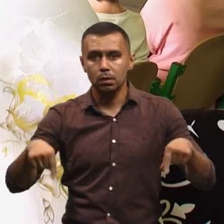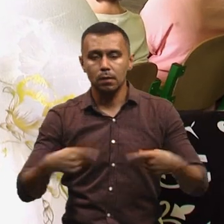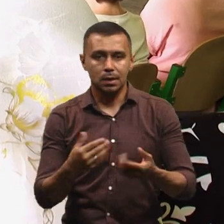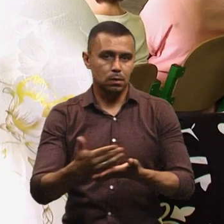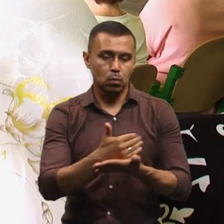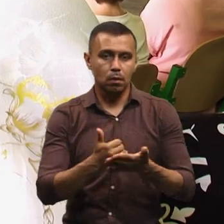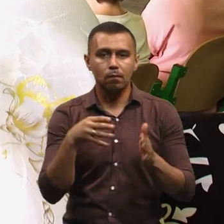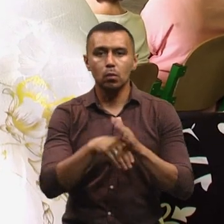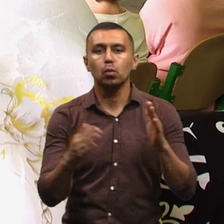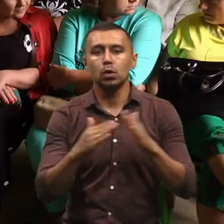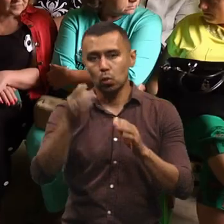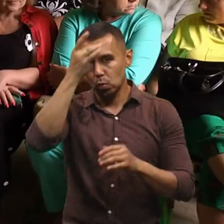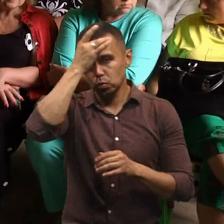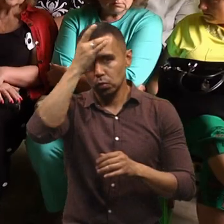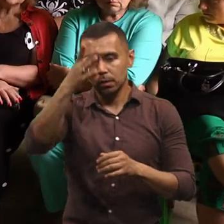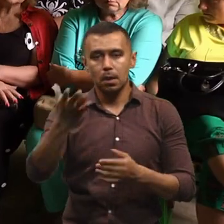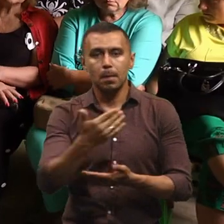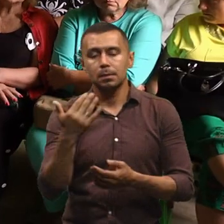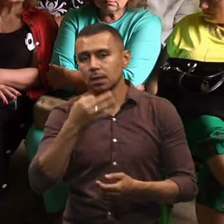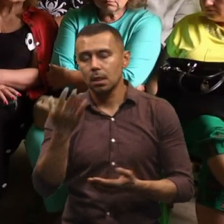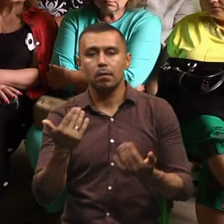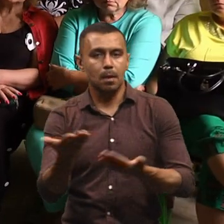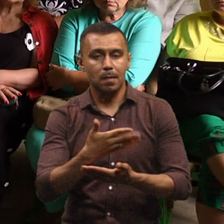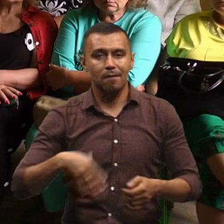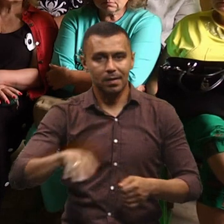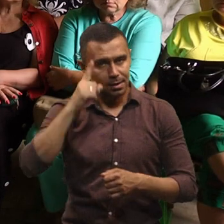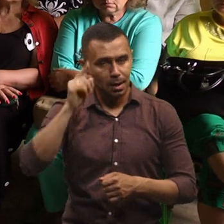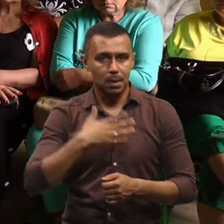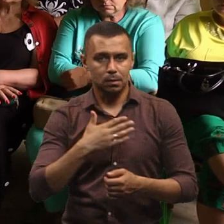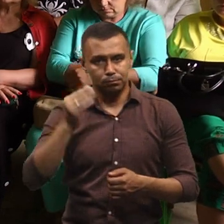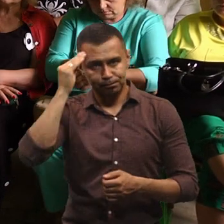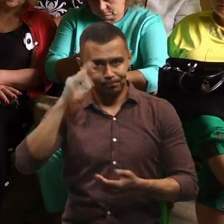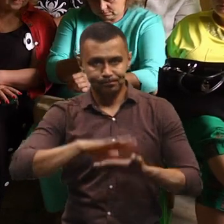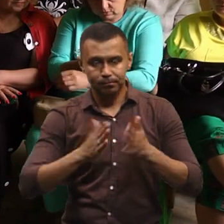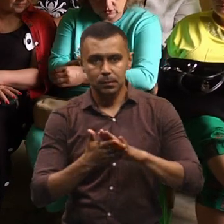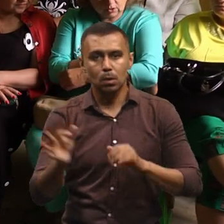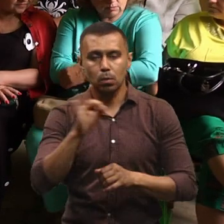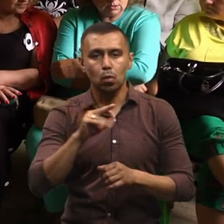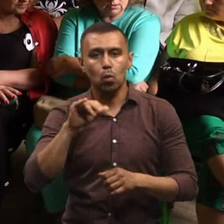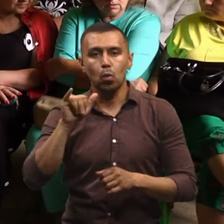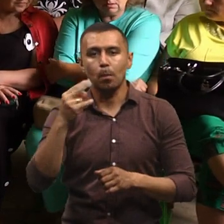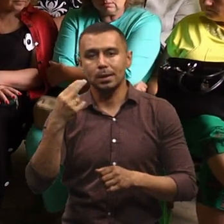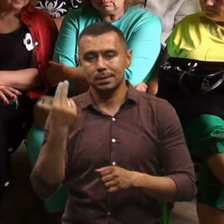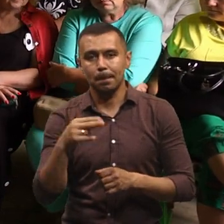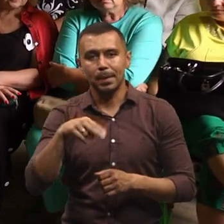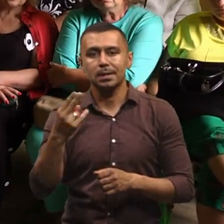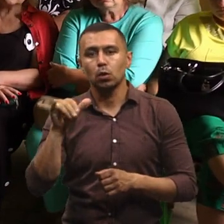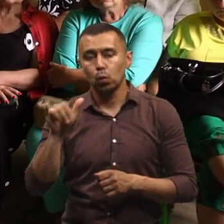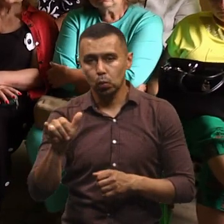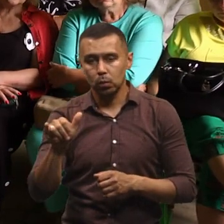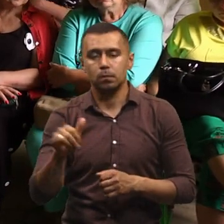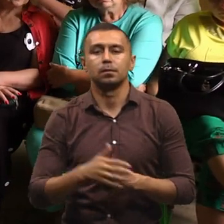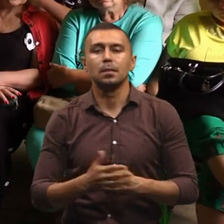збори в будинку культури ми їм сказали що давайте ми всі знаємо наші позиції щодо УПЦ і щодо пцу